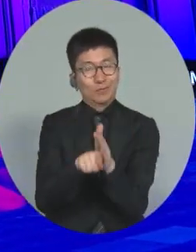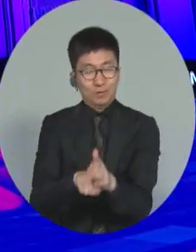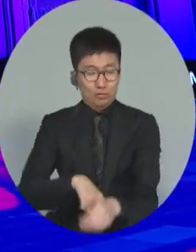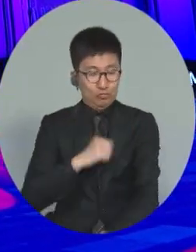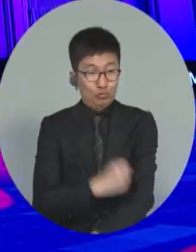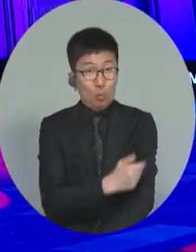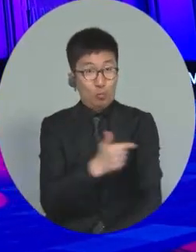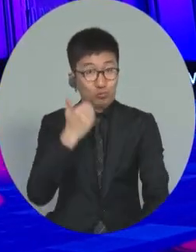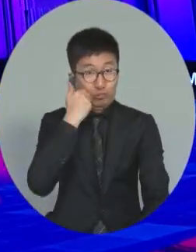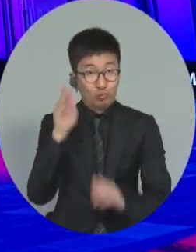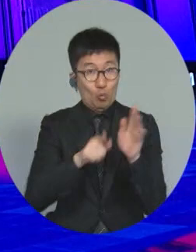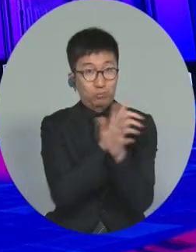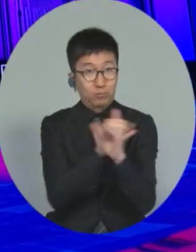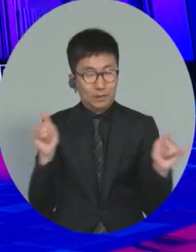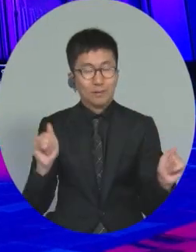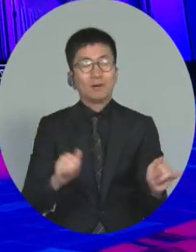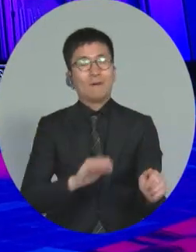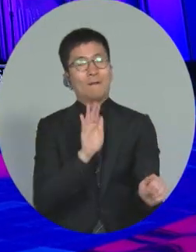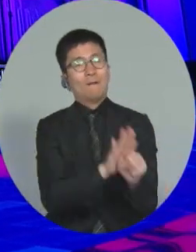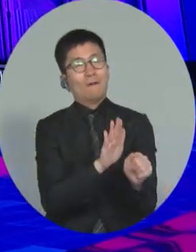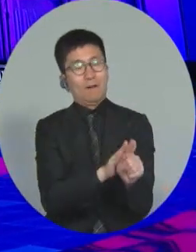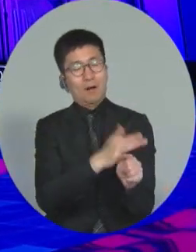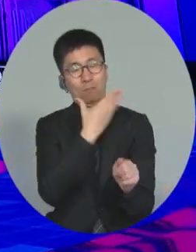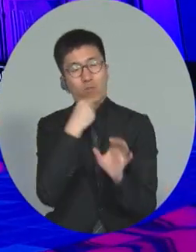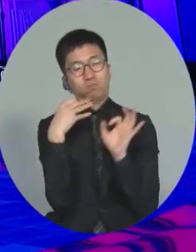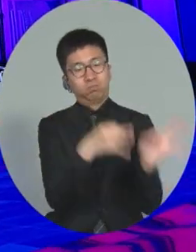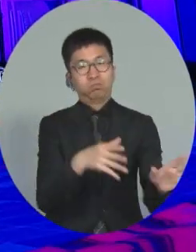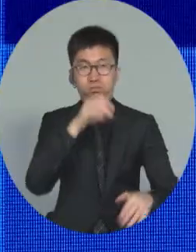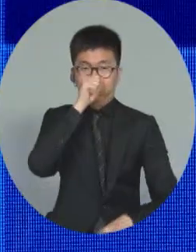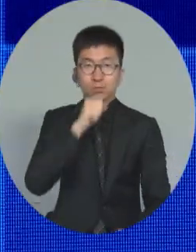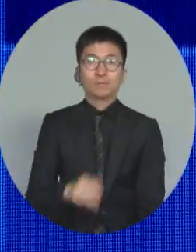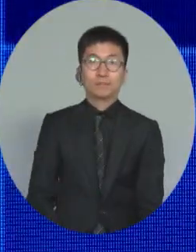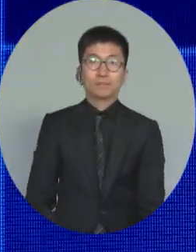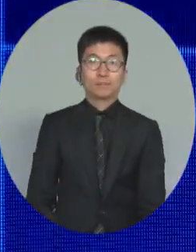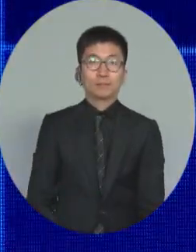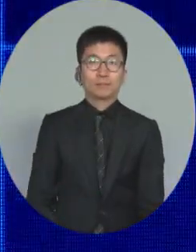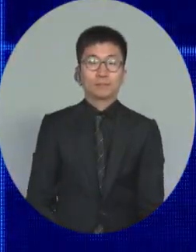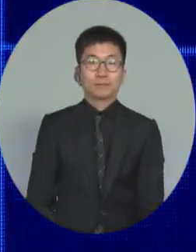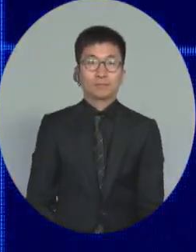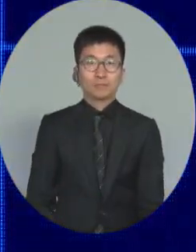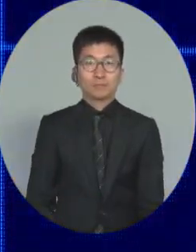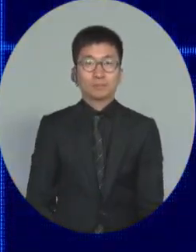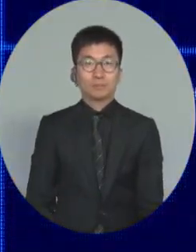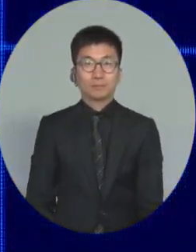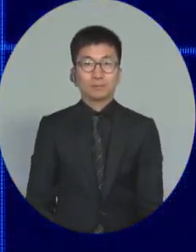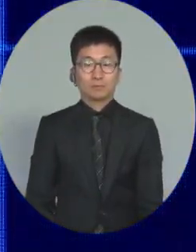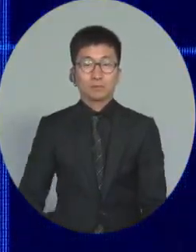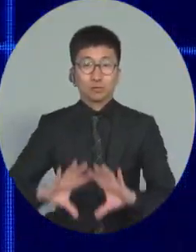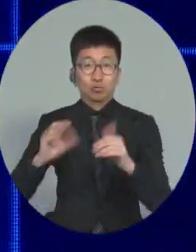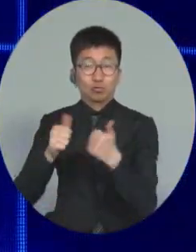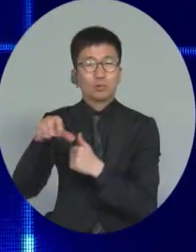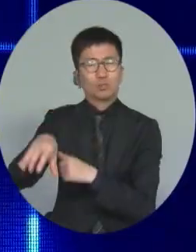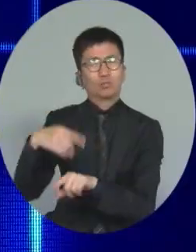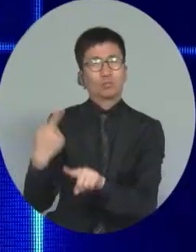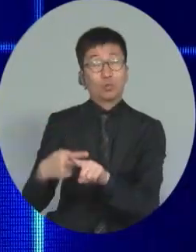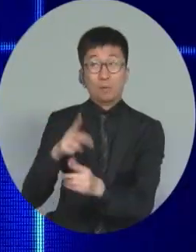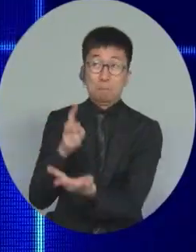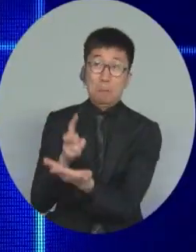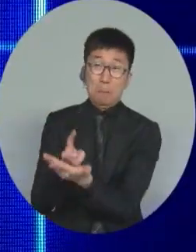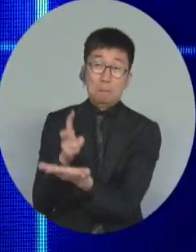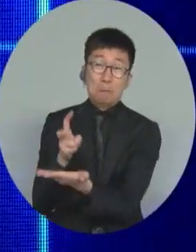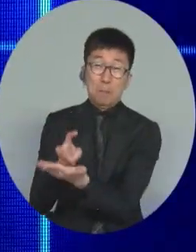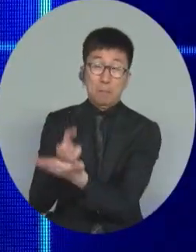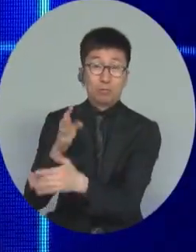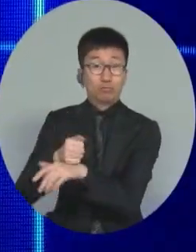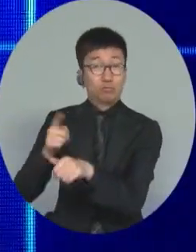공무원과 조직에게 과감한 인센티브를 주어야 합니다 국회도 입법을 많이 해야